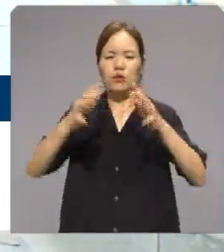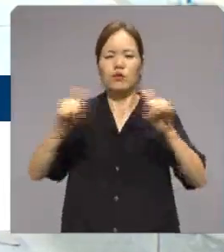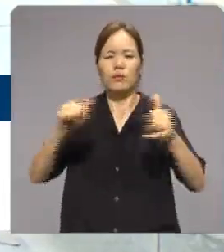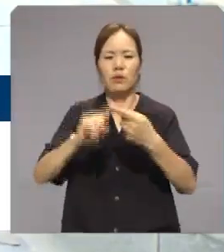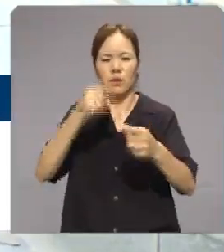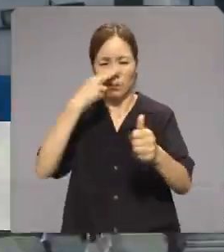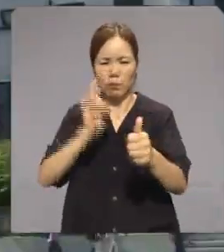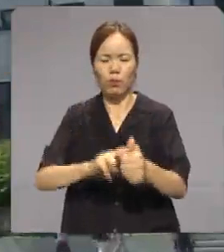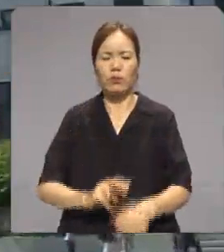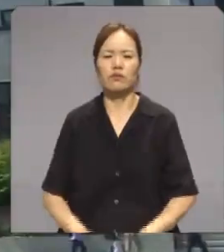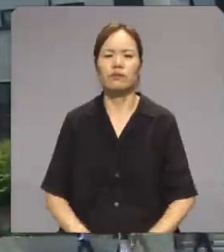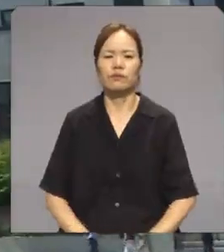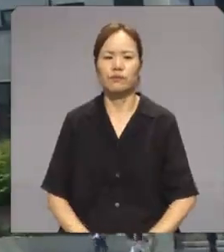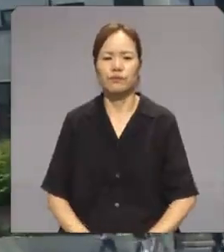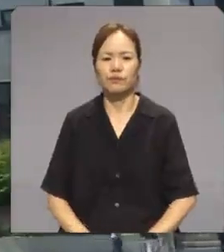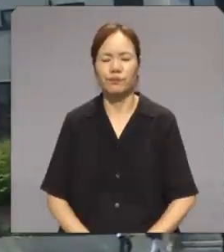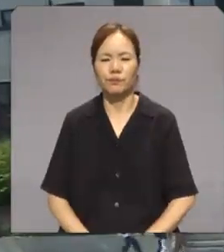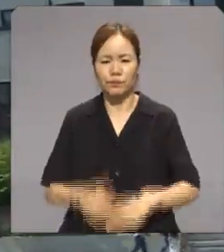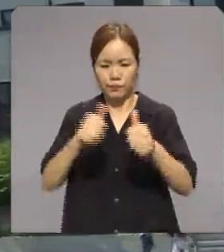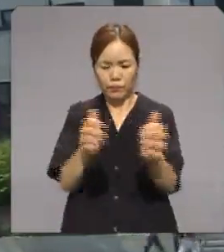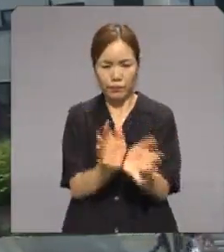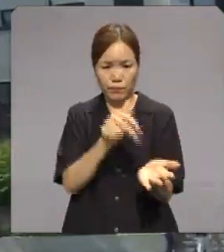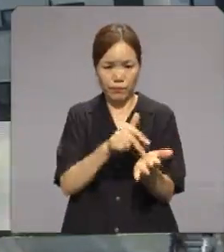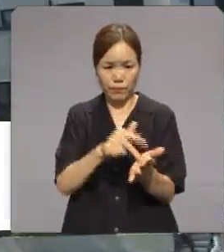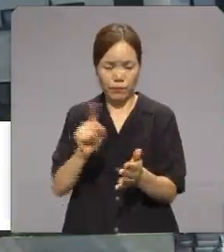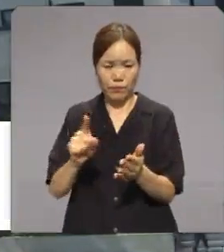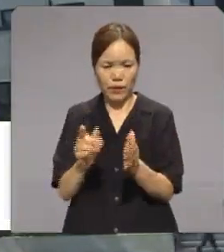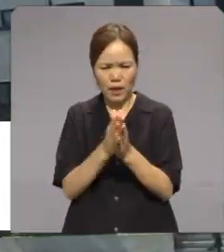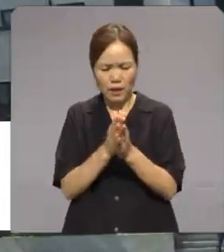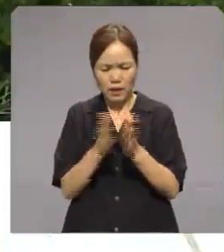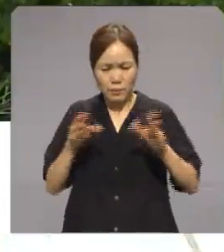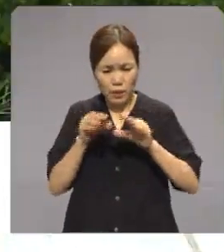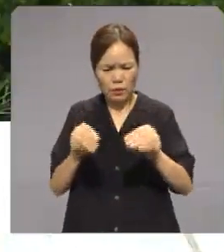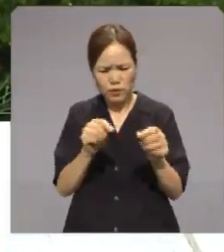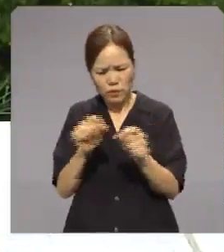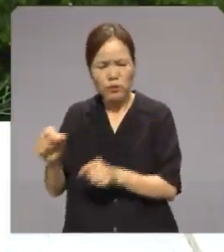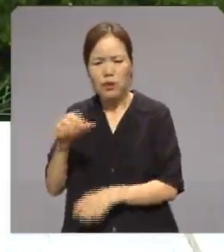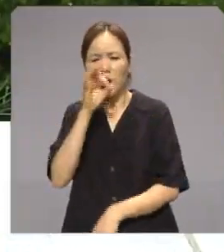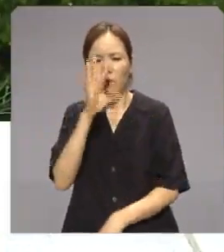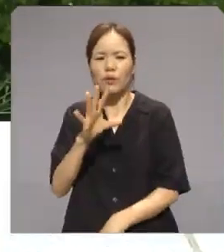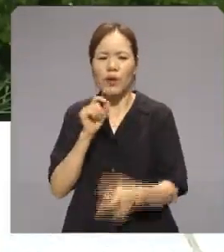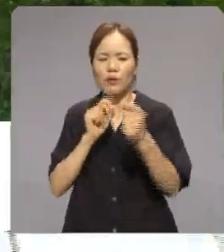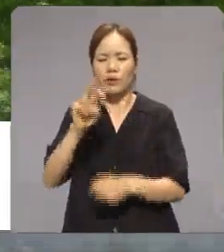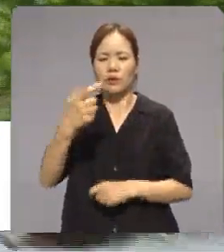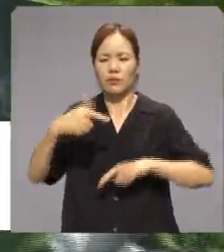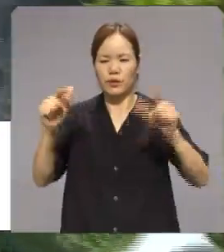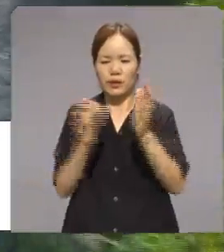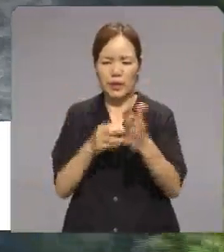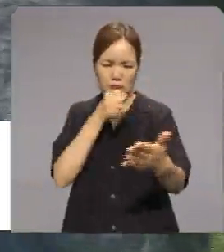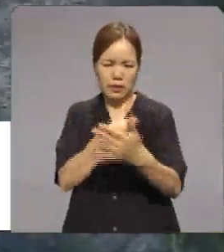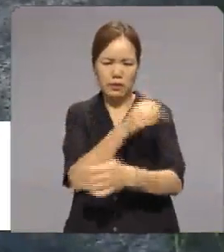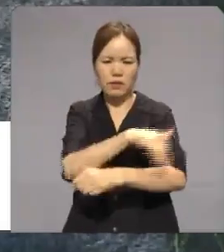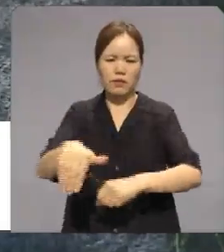대한 모독이죠. 재판부는 잠정 집행정지를 더 연장할 수 없어 오는 26일까지 결론 내릴